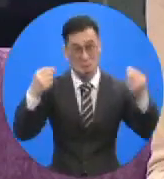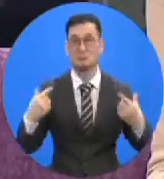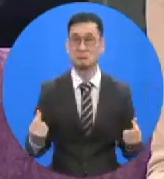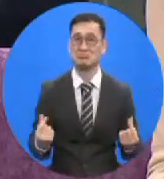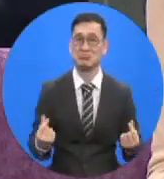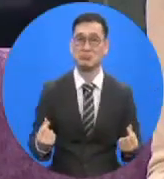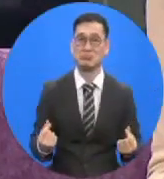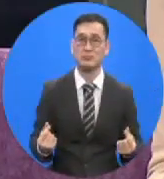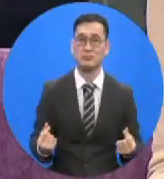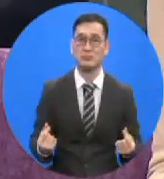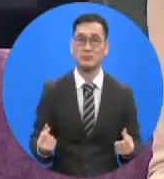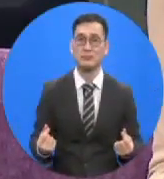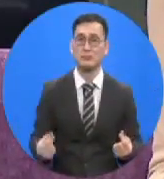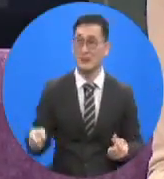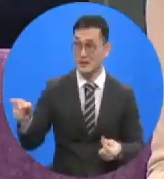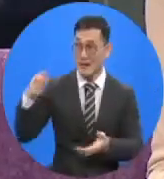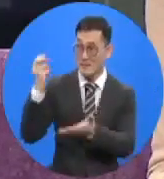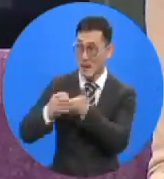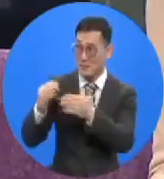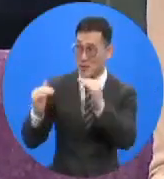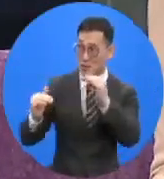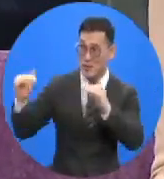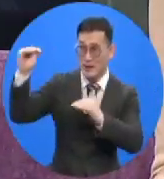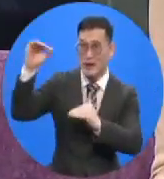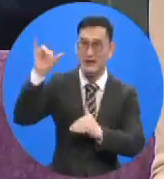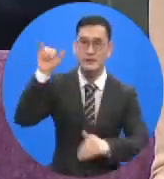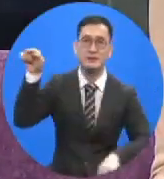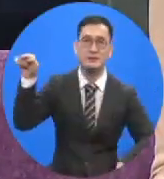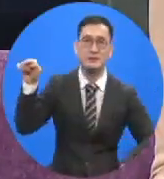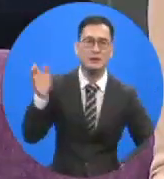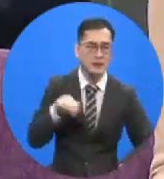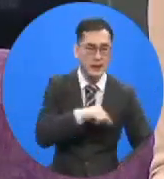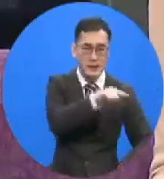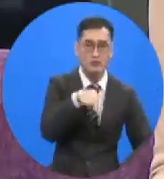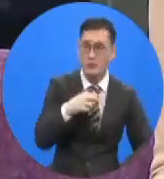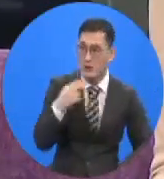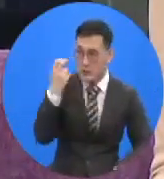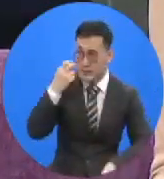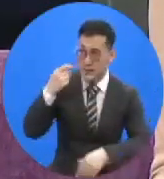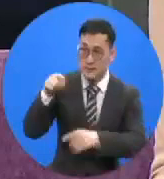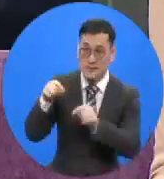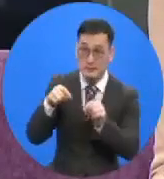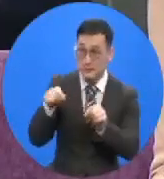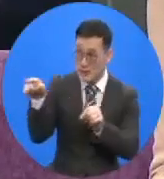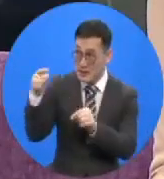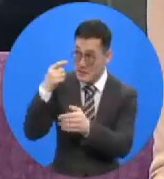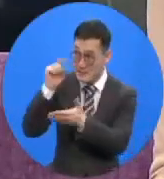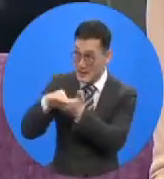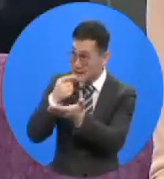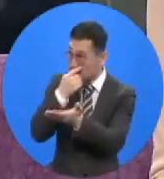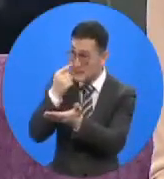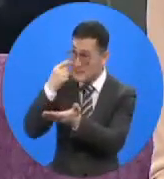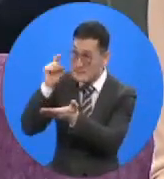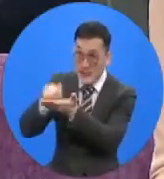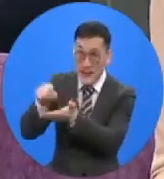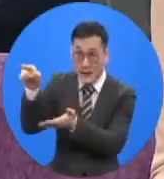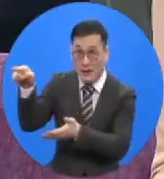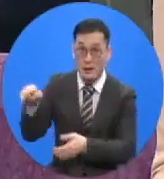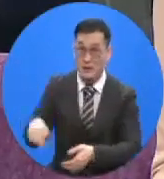상황이고 이걸 수사 안 하고 덮는다면 오히려 우리가 감방 갈 거다라고 얘기하는 검사까지 있었습니다. 이수